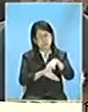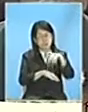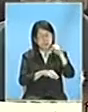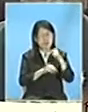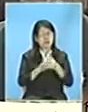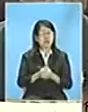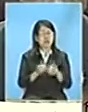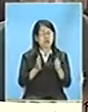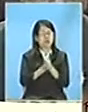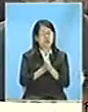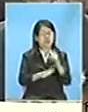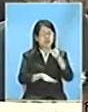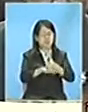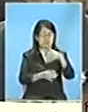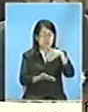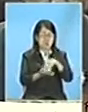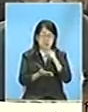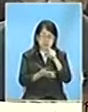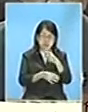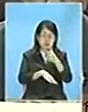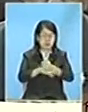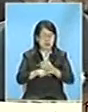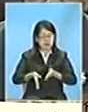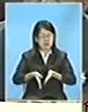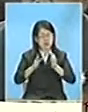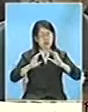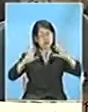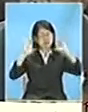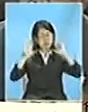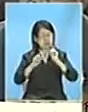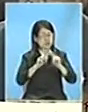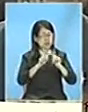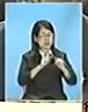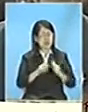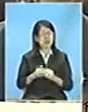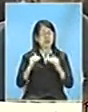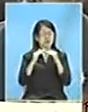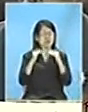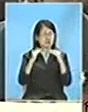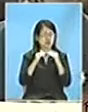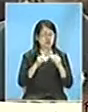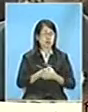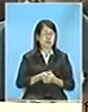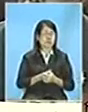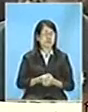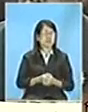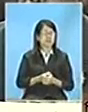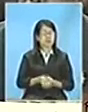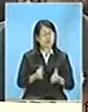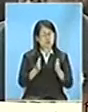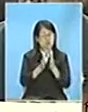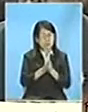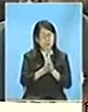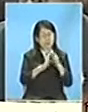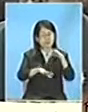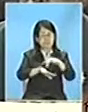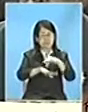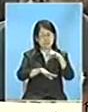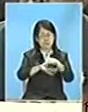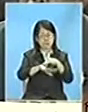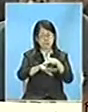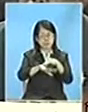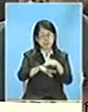งผู้อำนวยการศูนย์หัวหน้าส่วนราชการอื่นๆที่มีฐานะเทียบเท่าคณะและยังรวมไปถึงตำแหน่งนะท